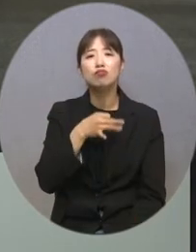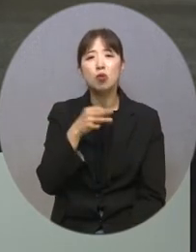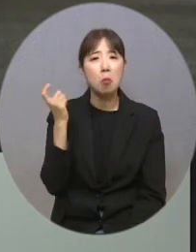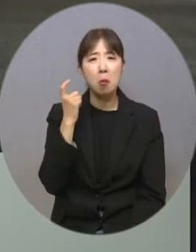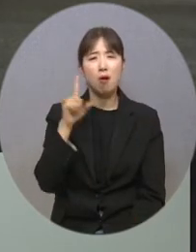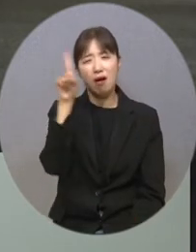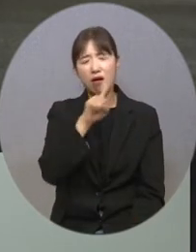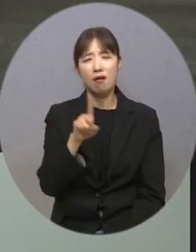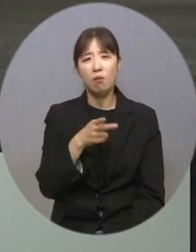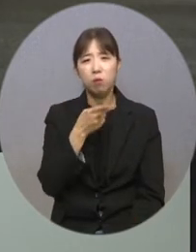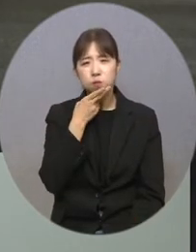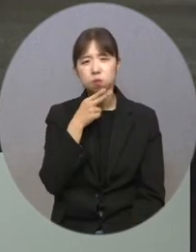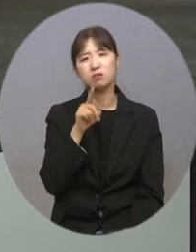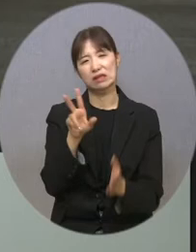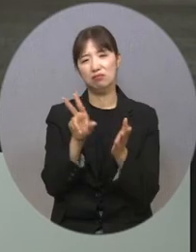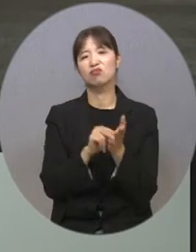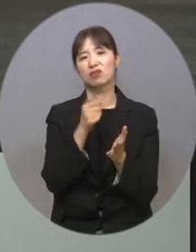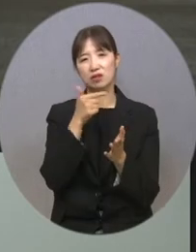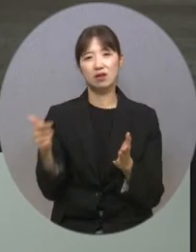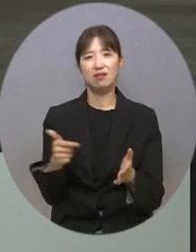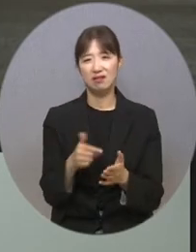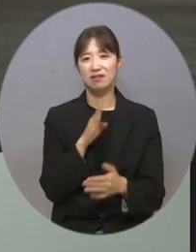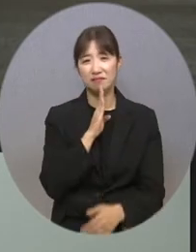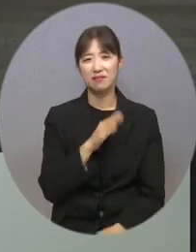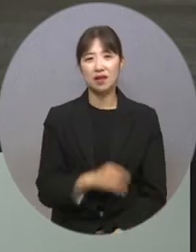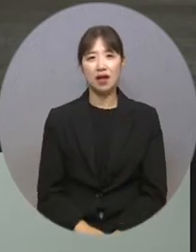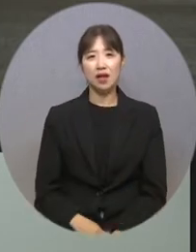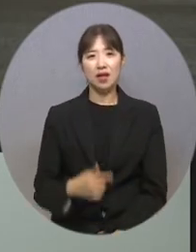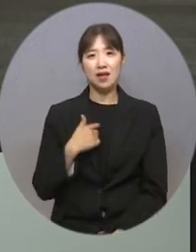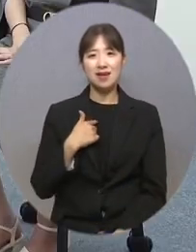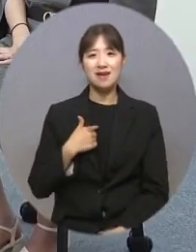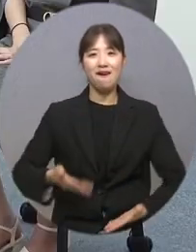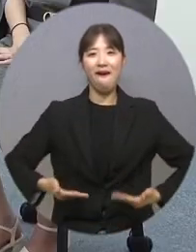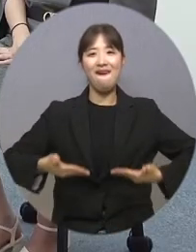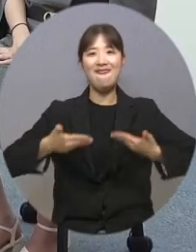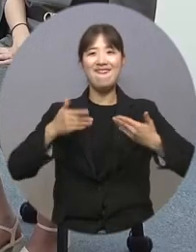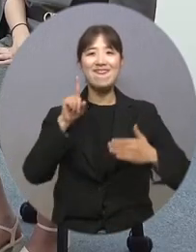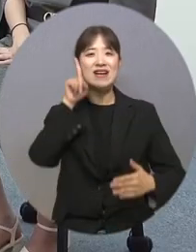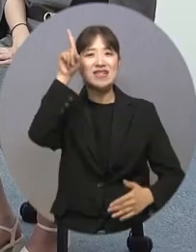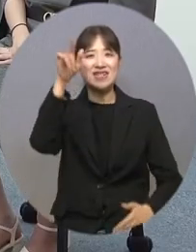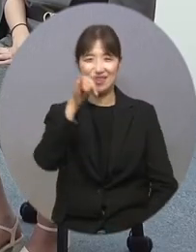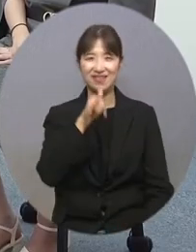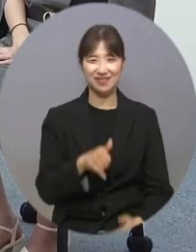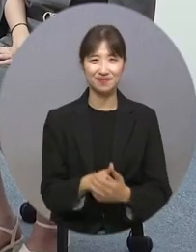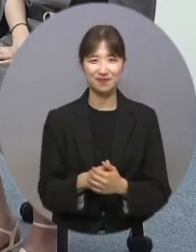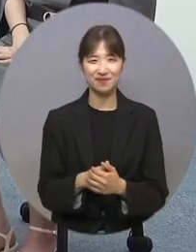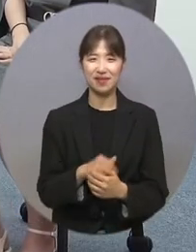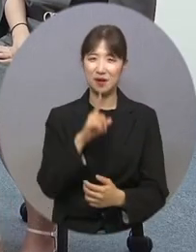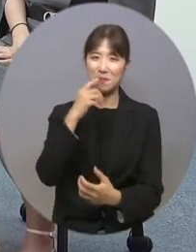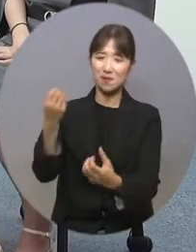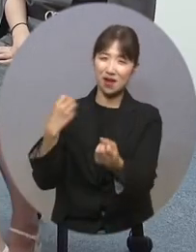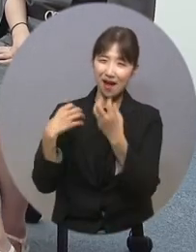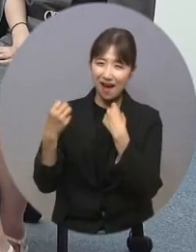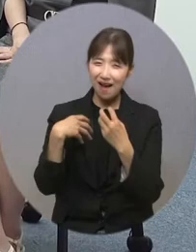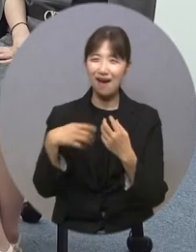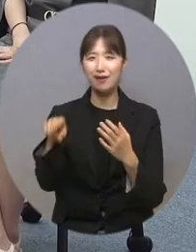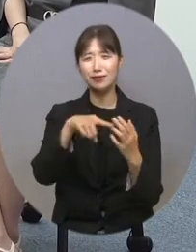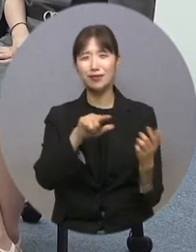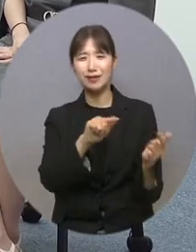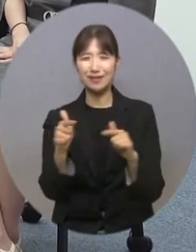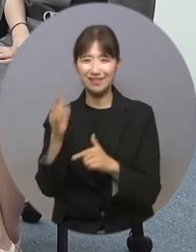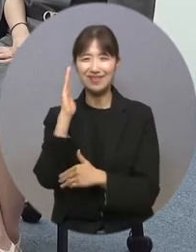안되고 여러가지 문제가 있는 거죠 제가 또 잠깐 흥분을 했습니다 예 이게 뭐 말씀하시는 중에 여러가지 얘기가